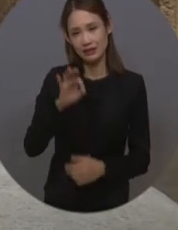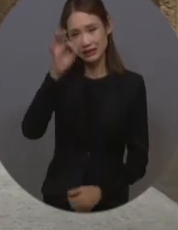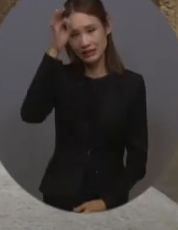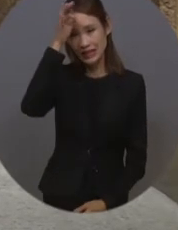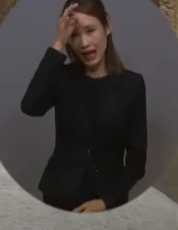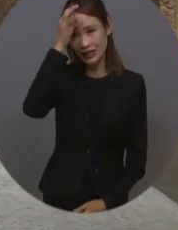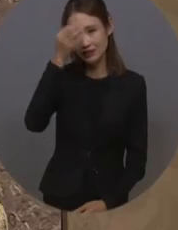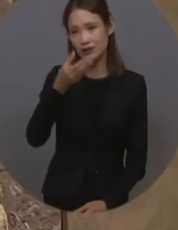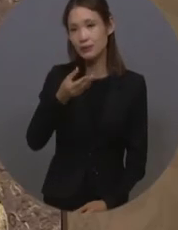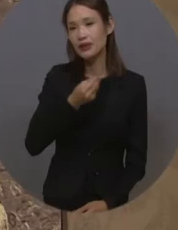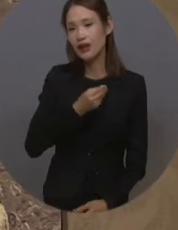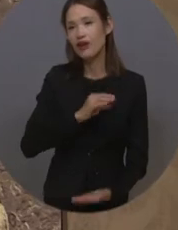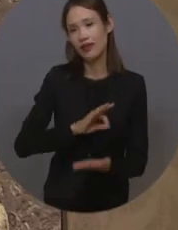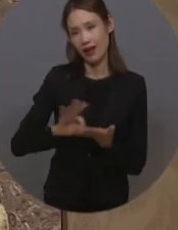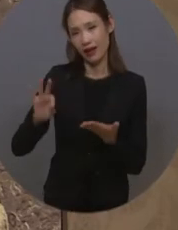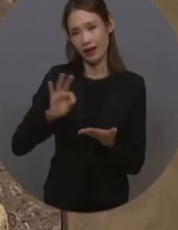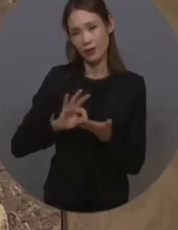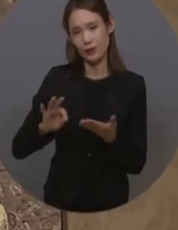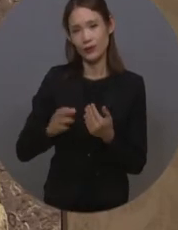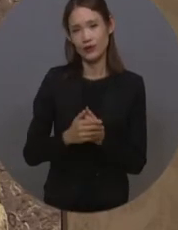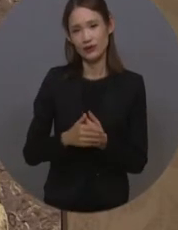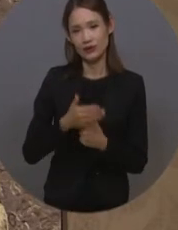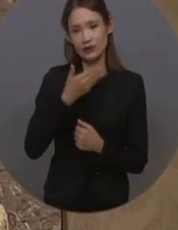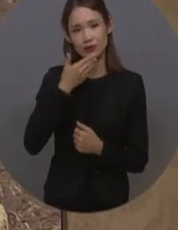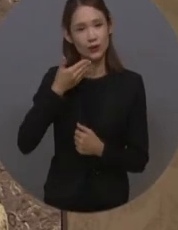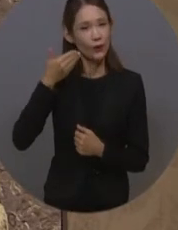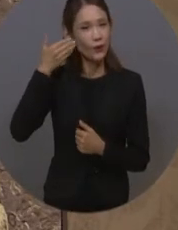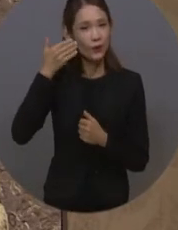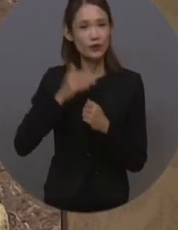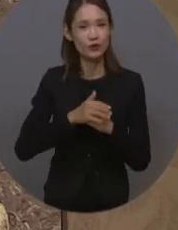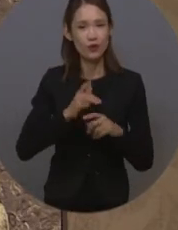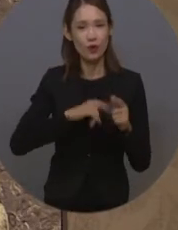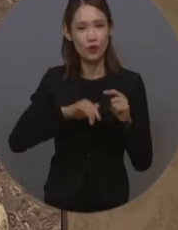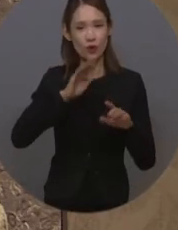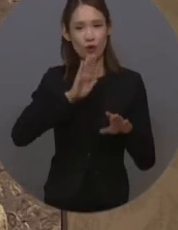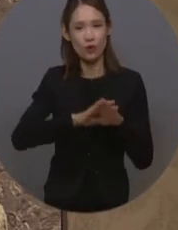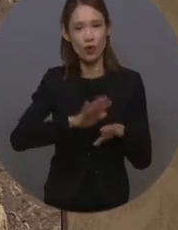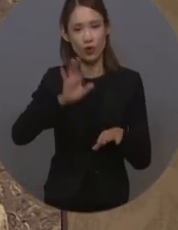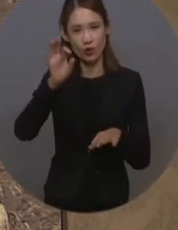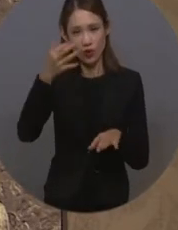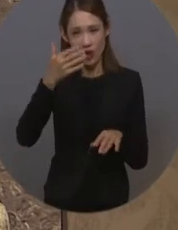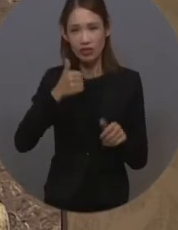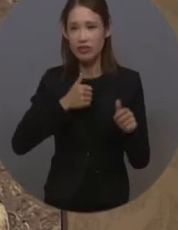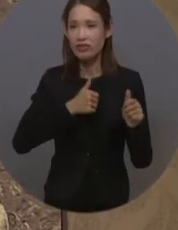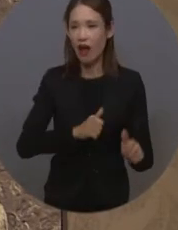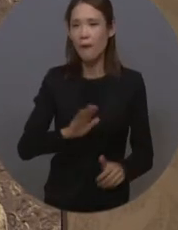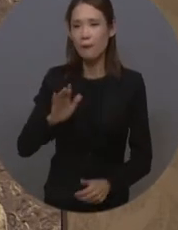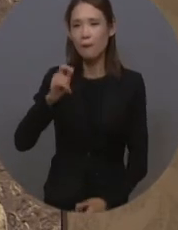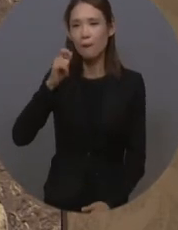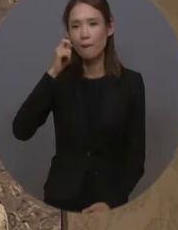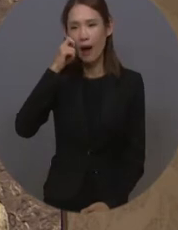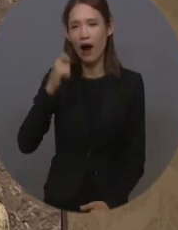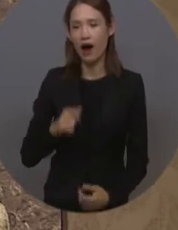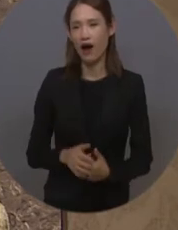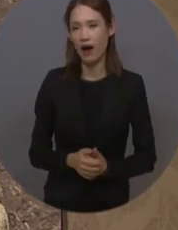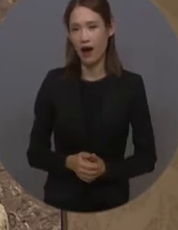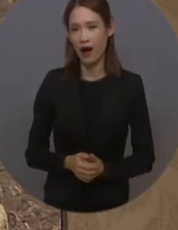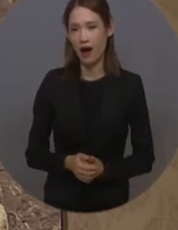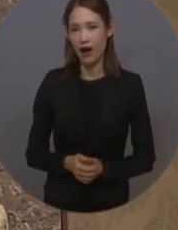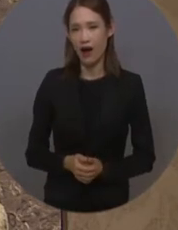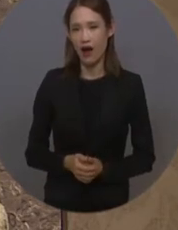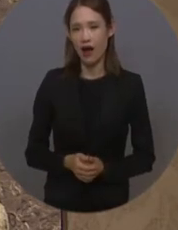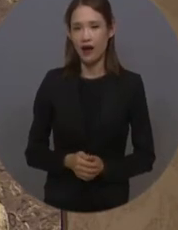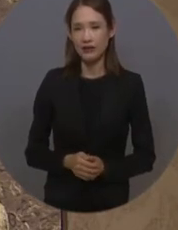빌려 쓰고자 했던 거예요. 우리가 청각 장애인보다는 훨씬 손재주가 그분을 못 따라가거든요. 예.